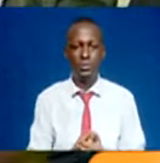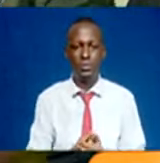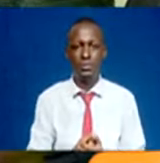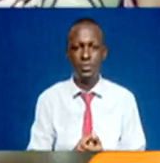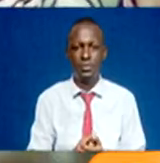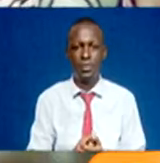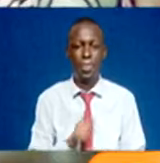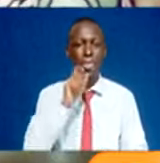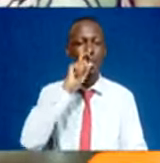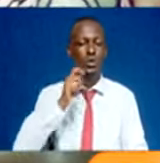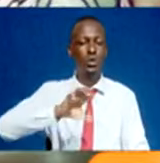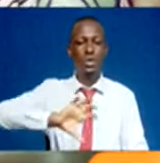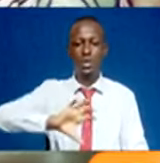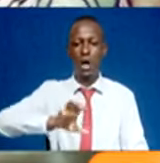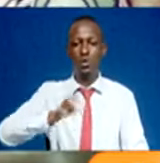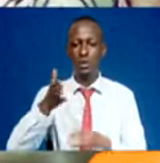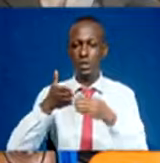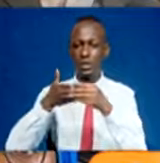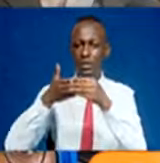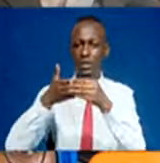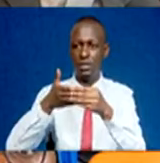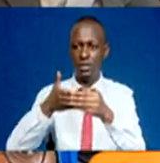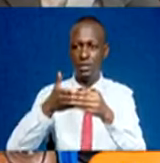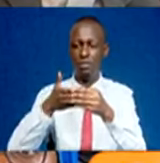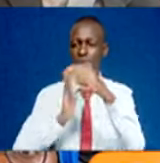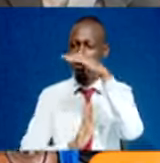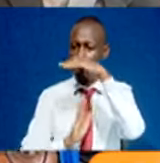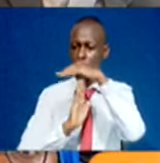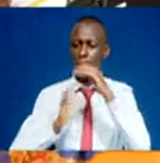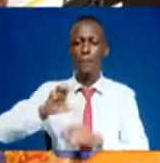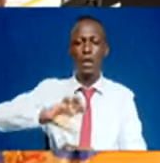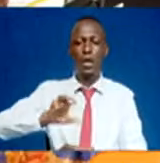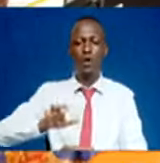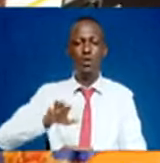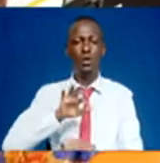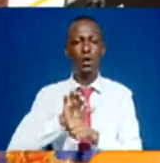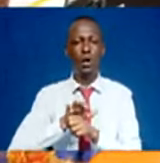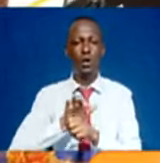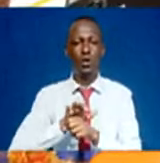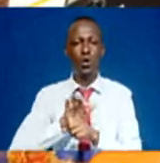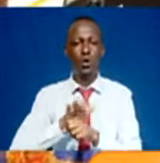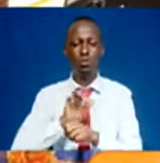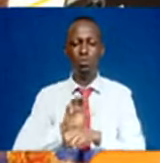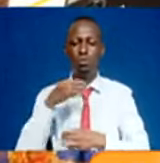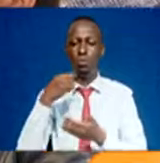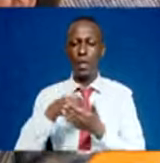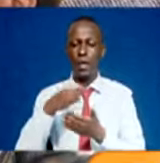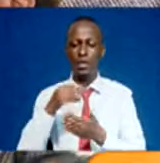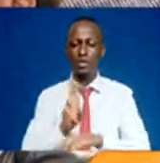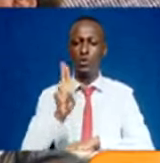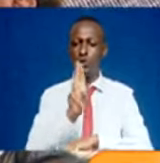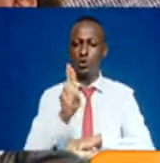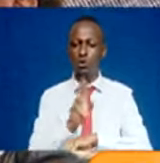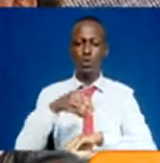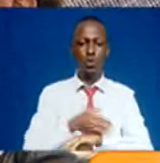Kaunti ya Kitui inaongoza kwenye orodha ya kaunti ambazo zina viwango vya juu zaidi vya utumizi mbaya wa fedha